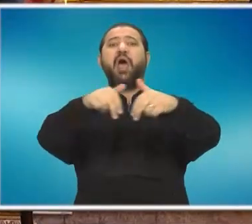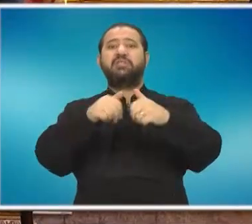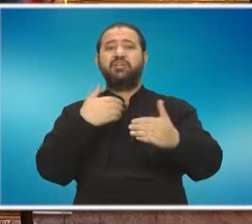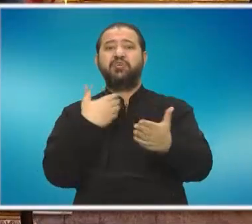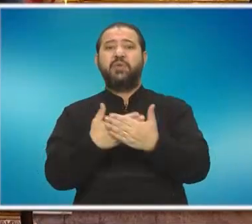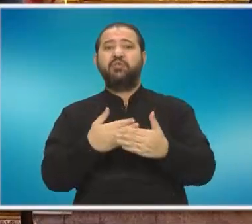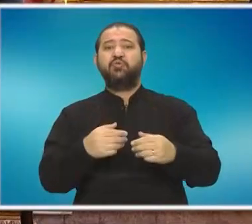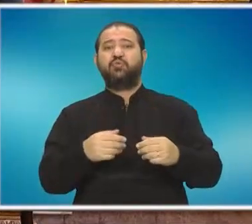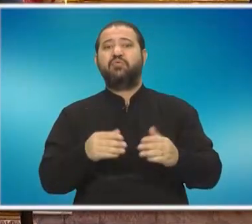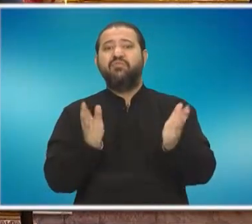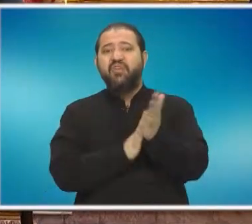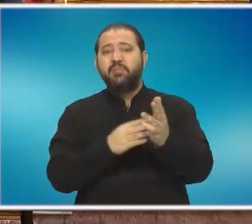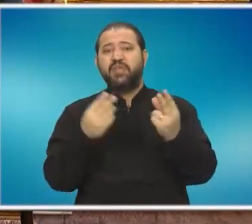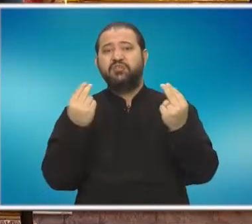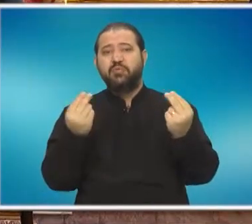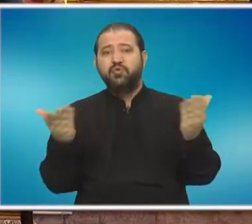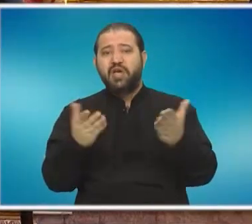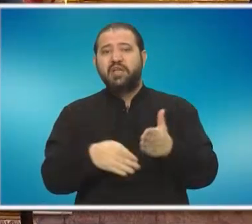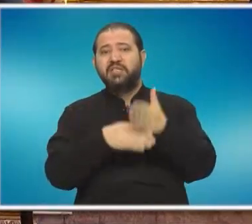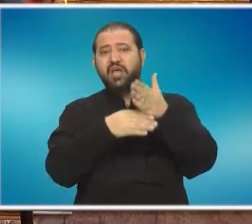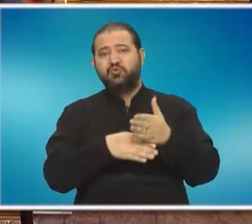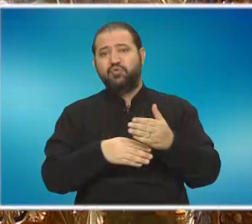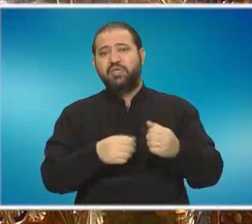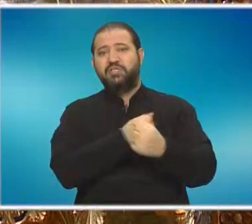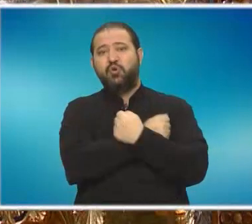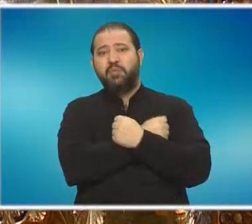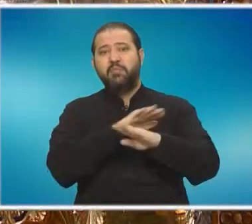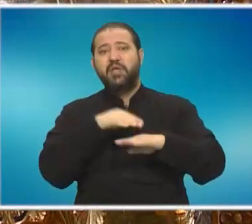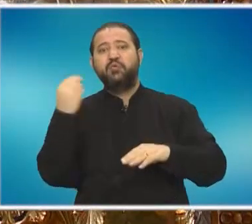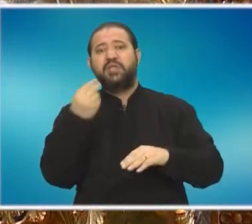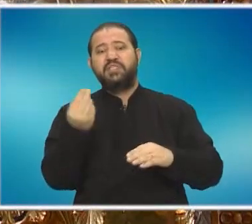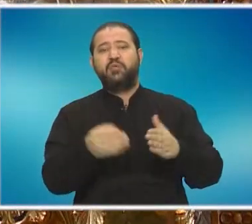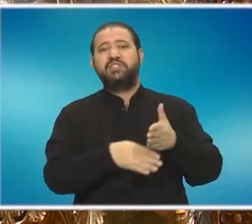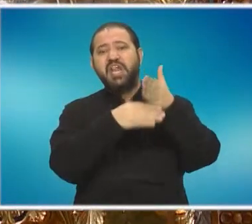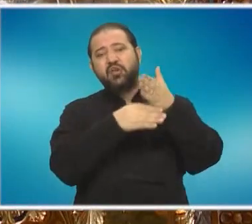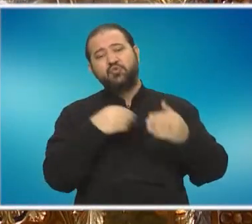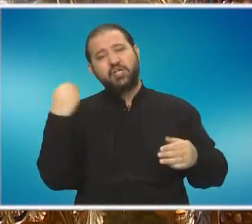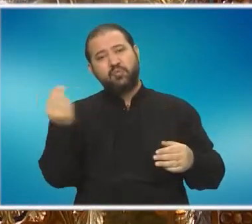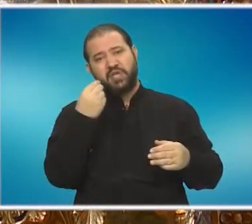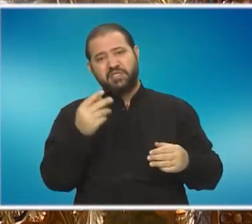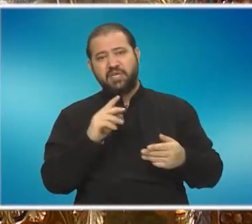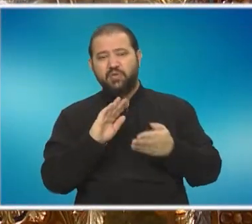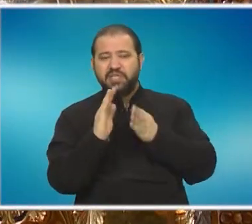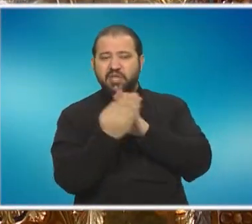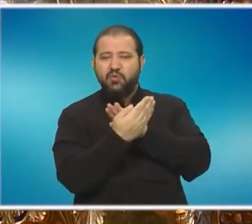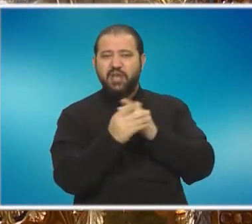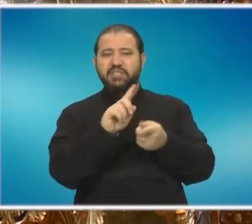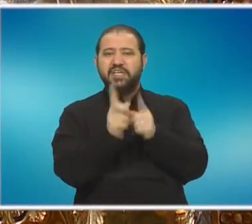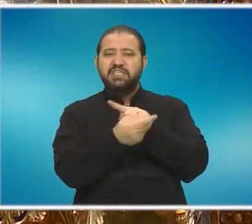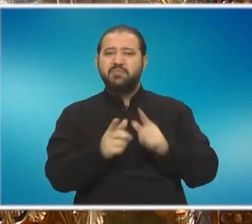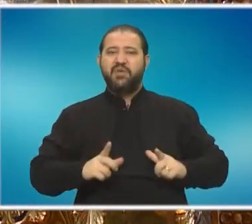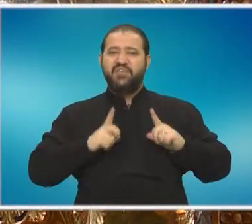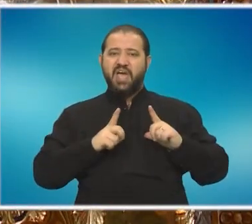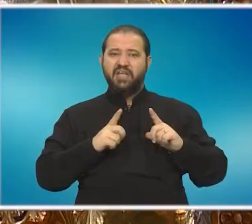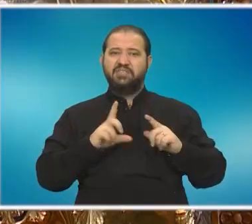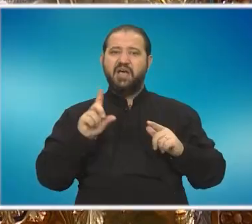inițială a creștinului, a omului în general. Să ne ajute Dumnezeu să ne întoarcem și noi privirea către Dumnezeu,